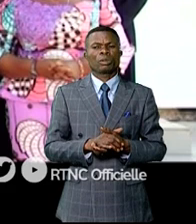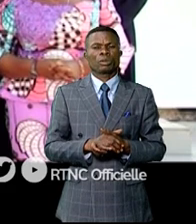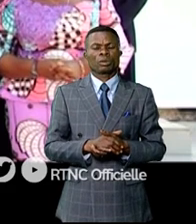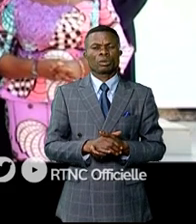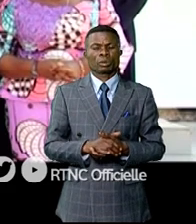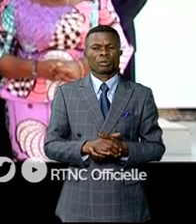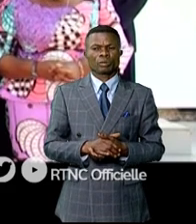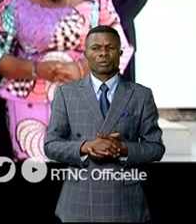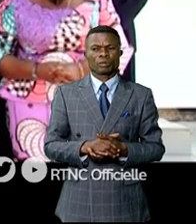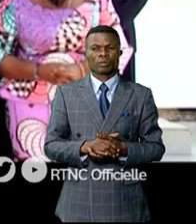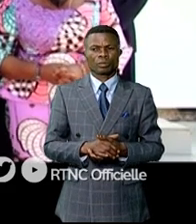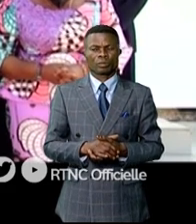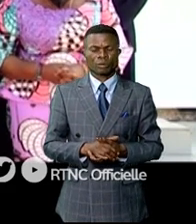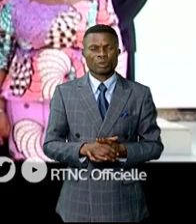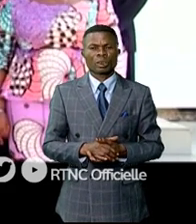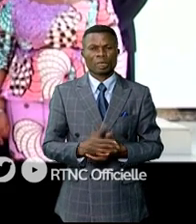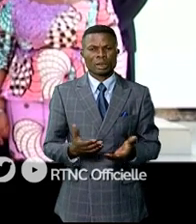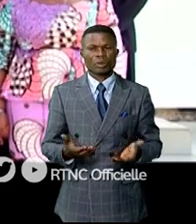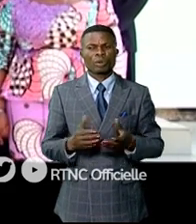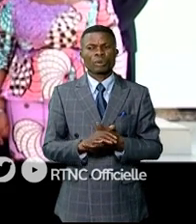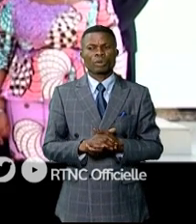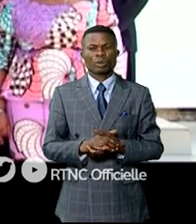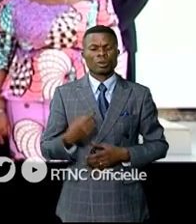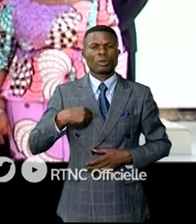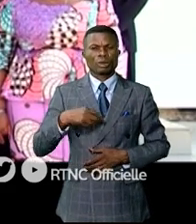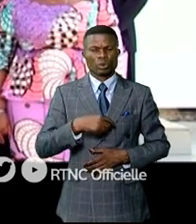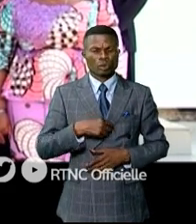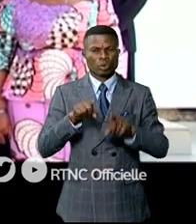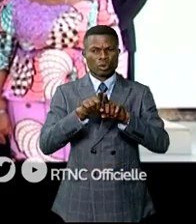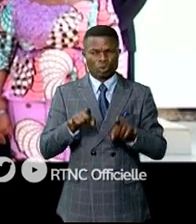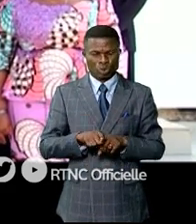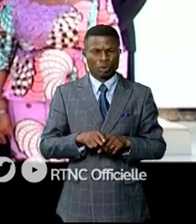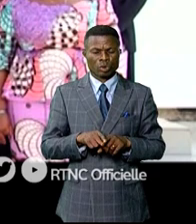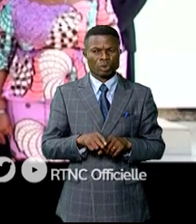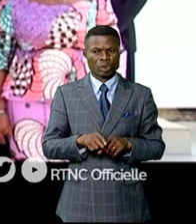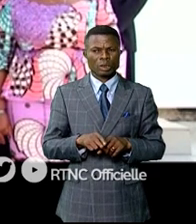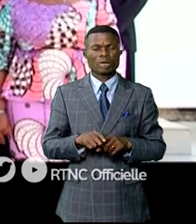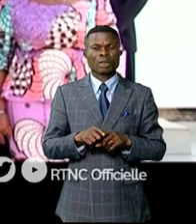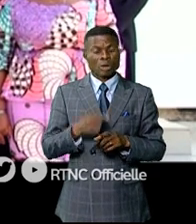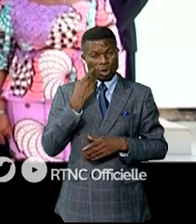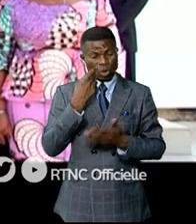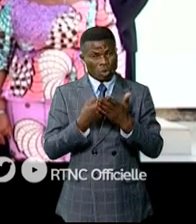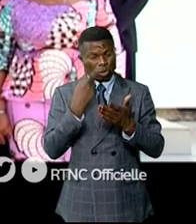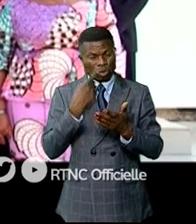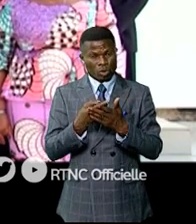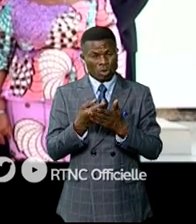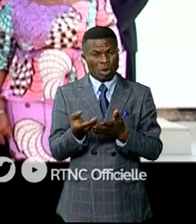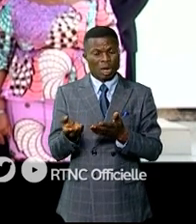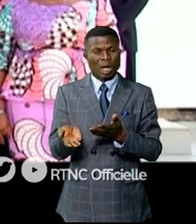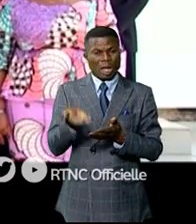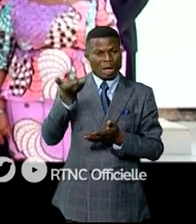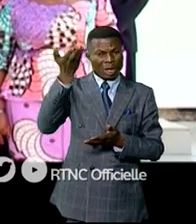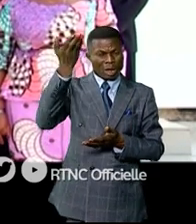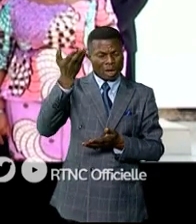terme du pays. Nous avons aussi noté une légère augmentation des